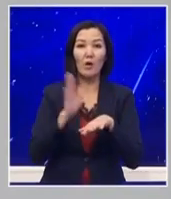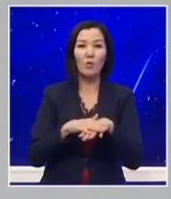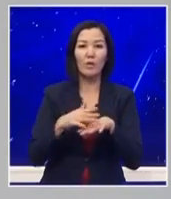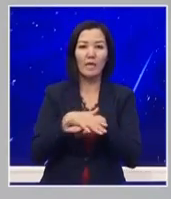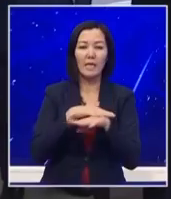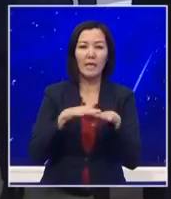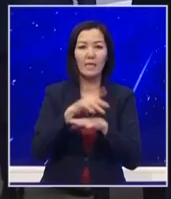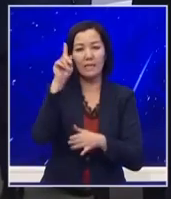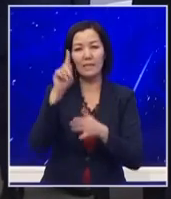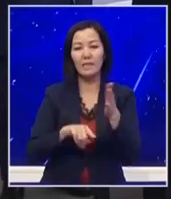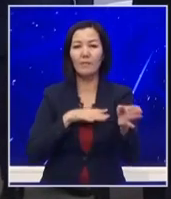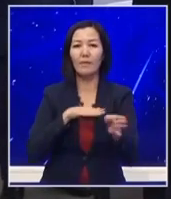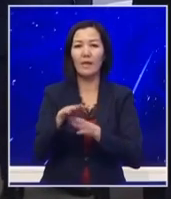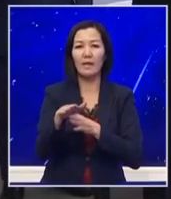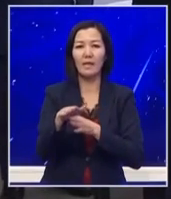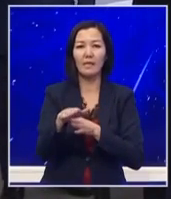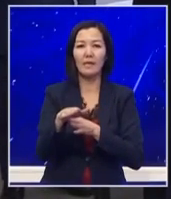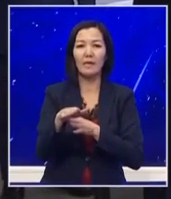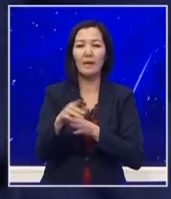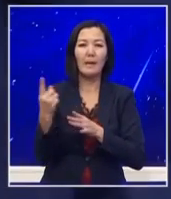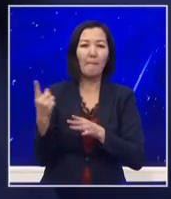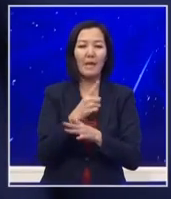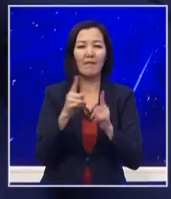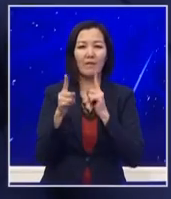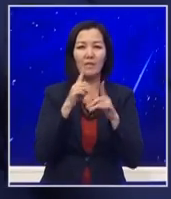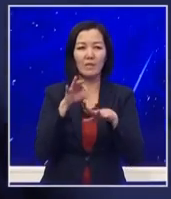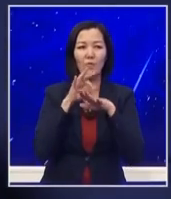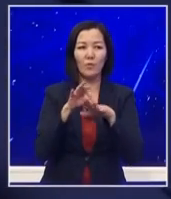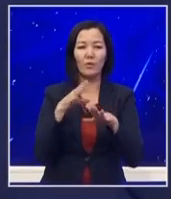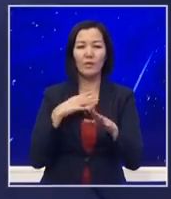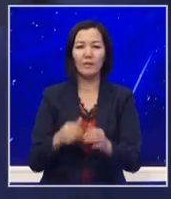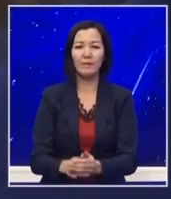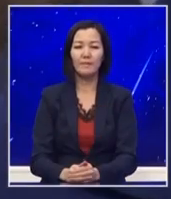ел аманатын арқалай жетті. Алғашқы сессиялары бұл.